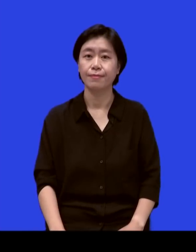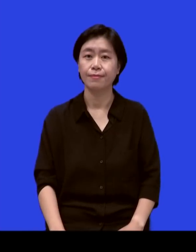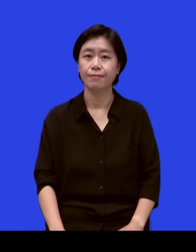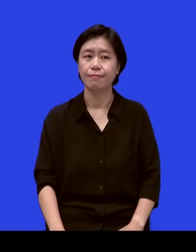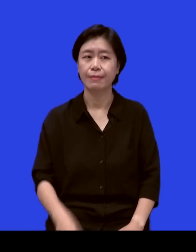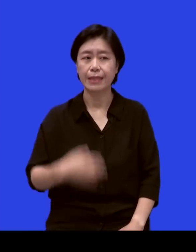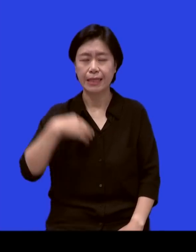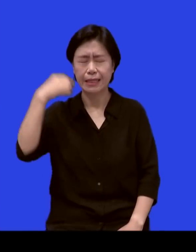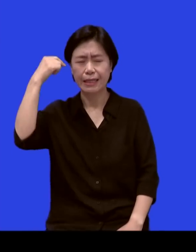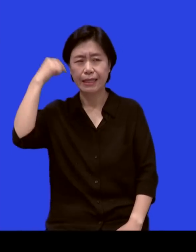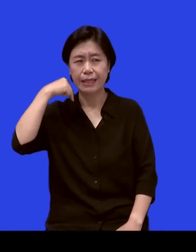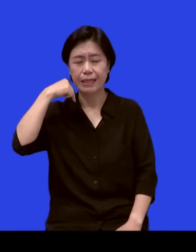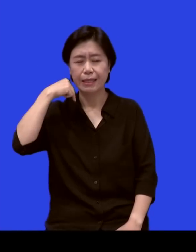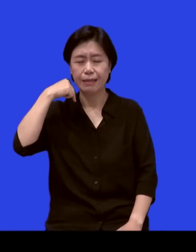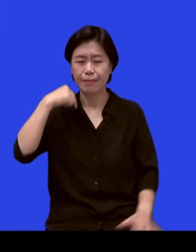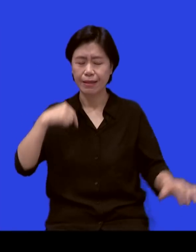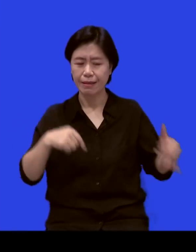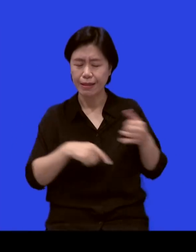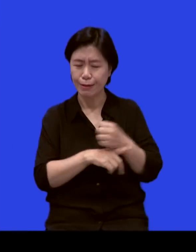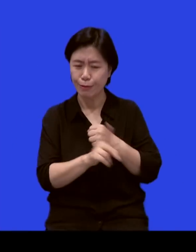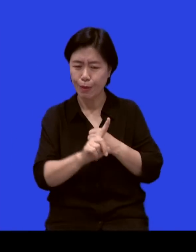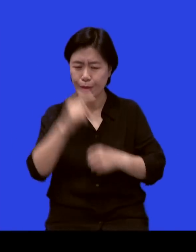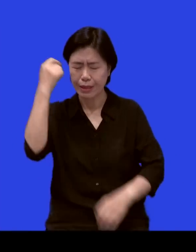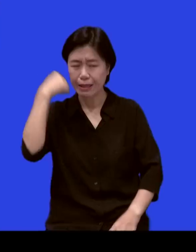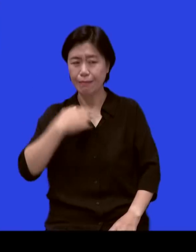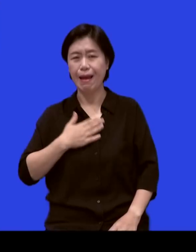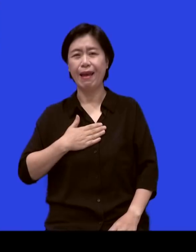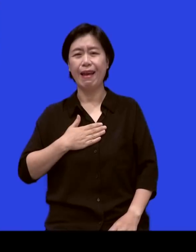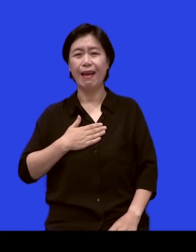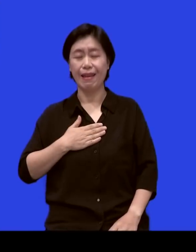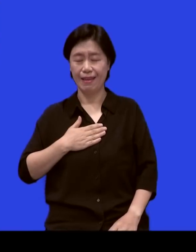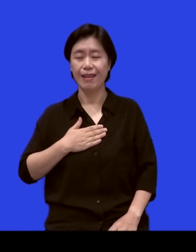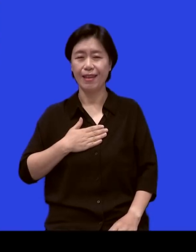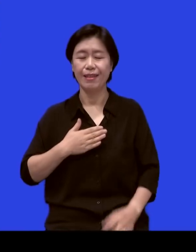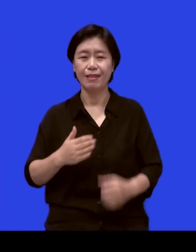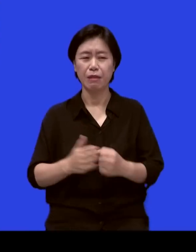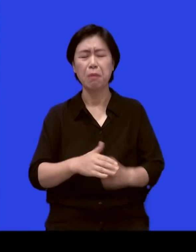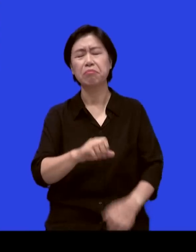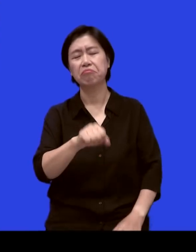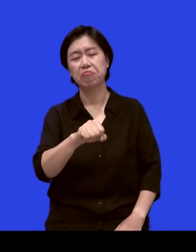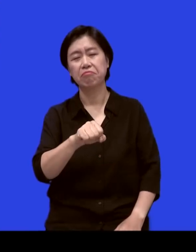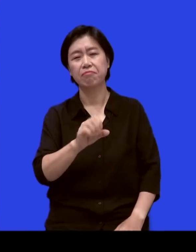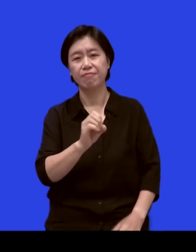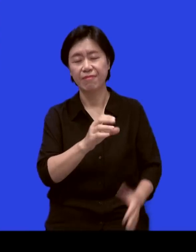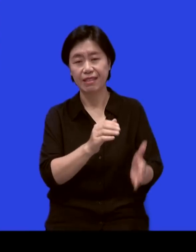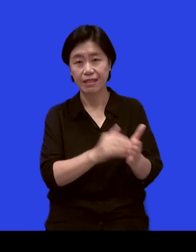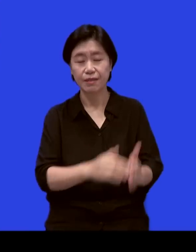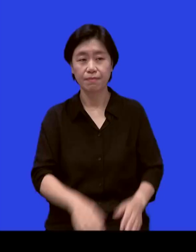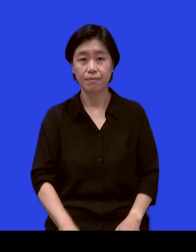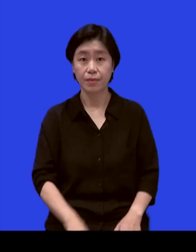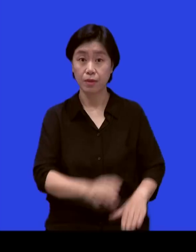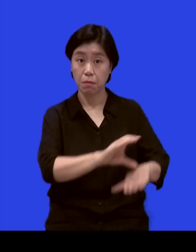이제 느낌이 예. 그래서 제가 그랬더니 거기서 이제 이야기하기를